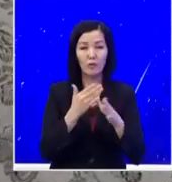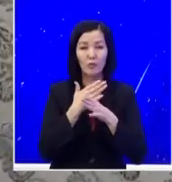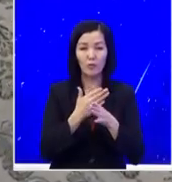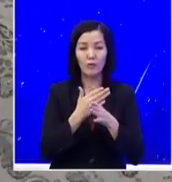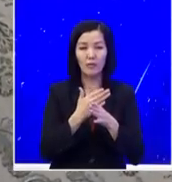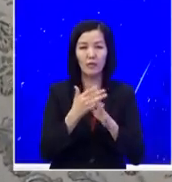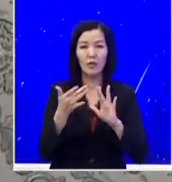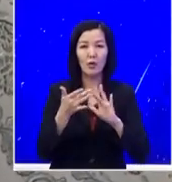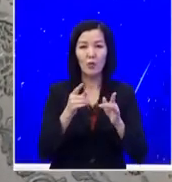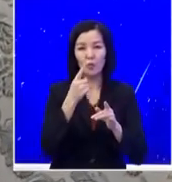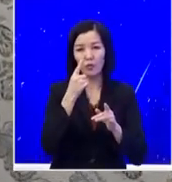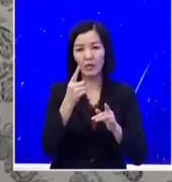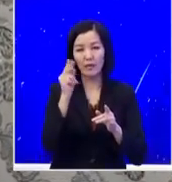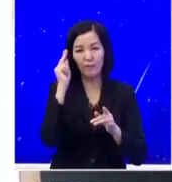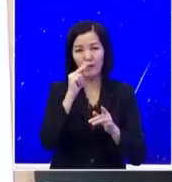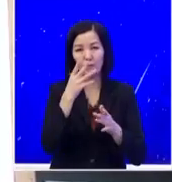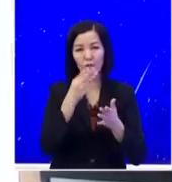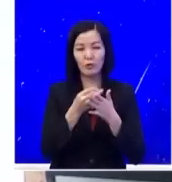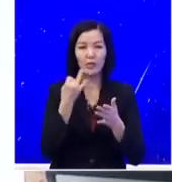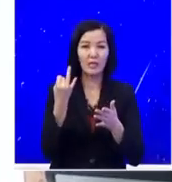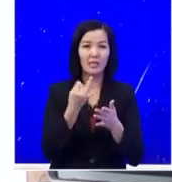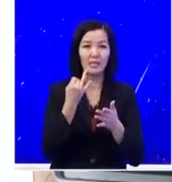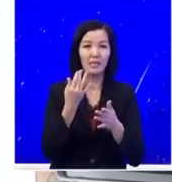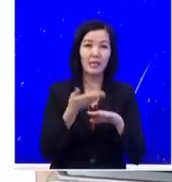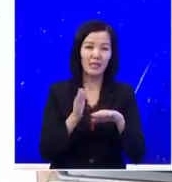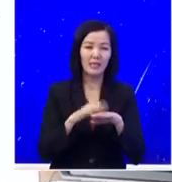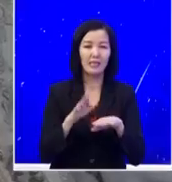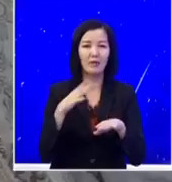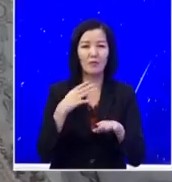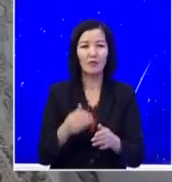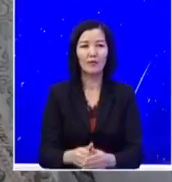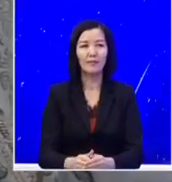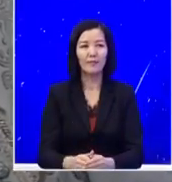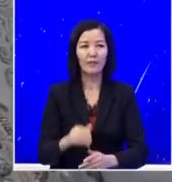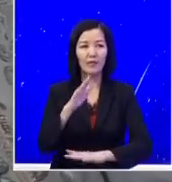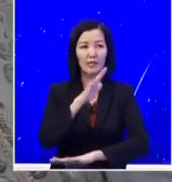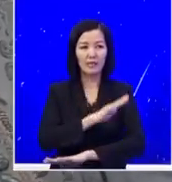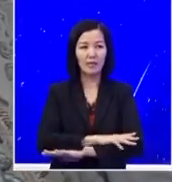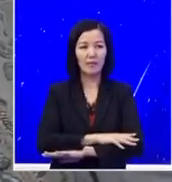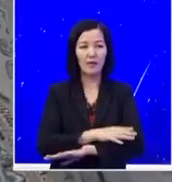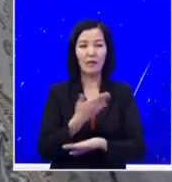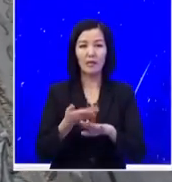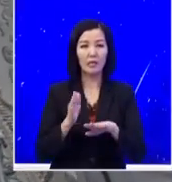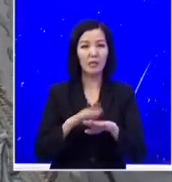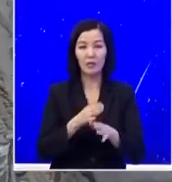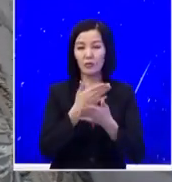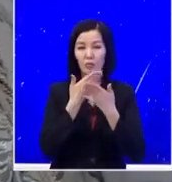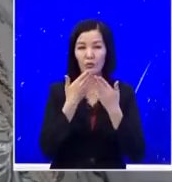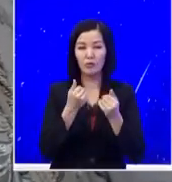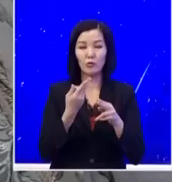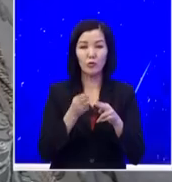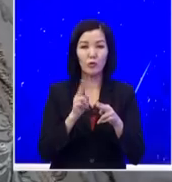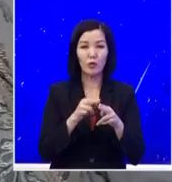Ол онлайн білім алудың өз қызығы мен шыжығы болғанын айтады. Сабақ жағына келетін болсақ, ешқандай қиындық болған жоқ.